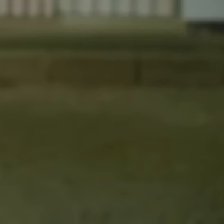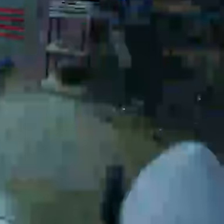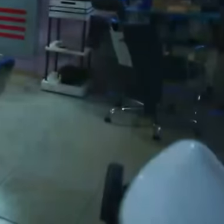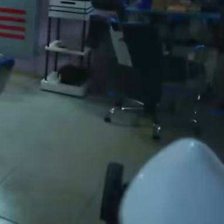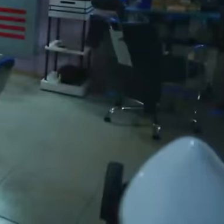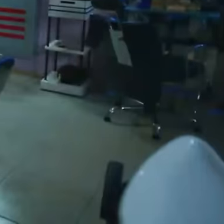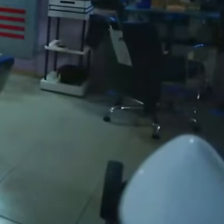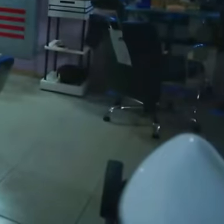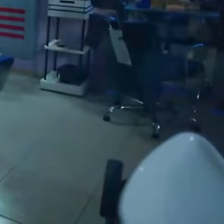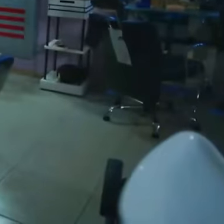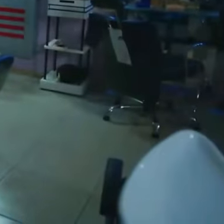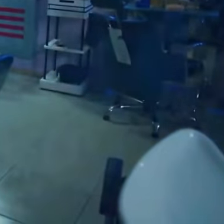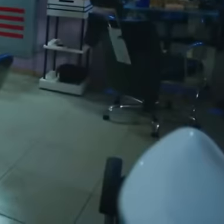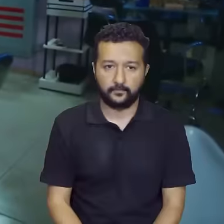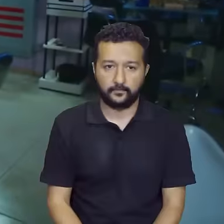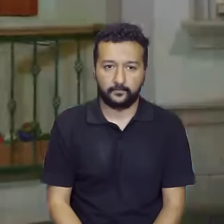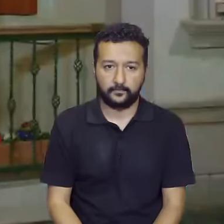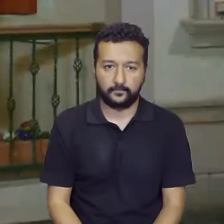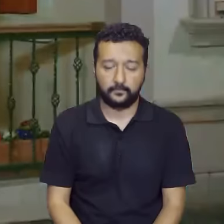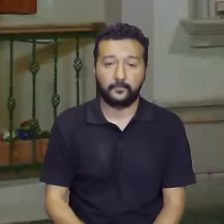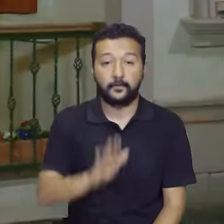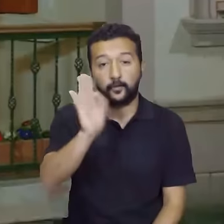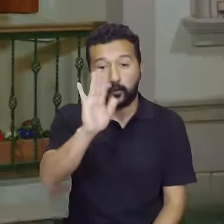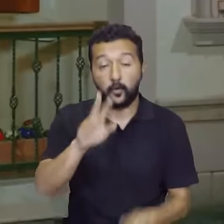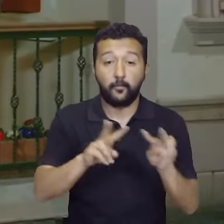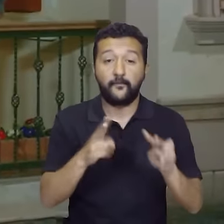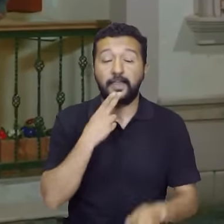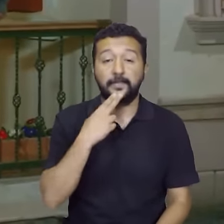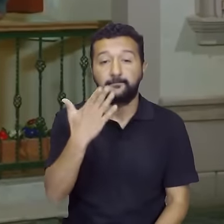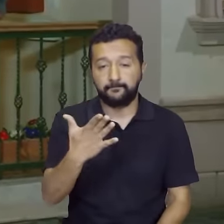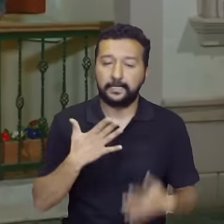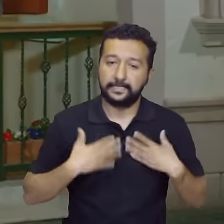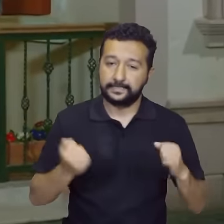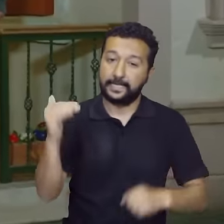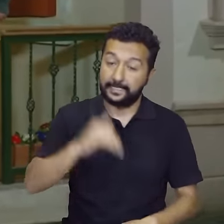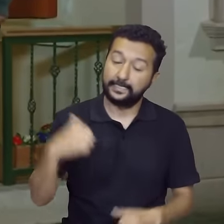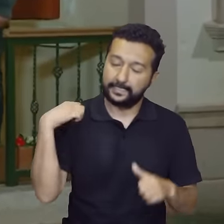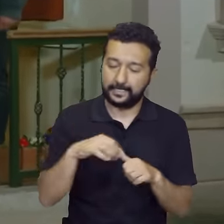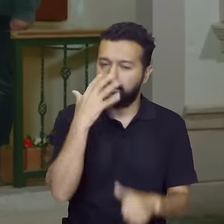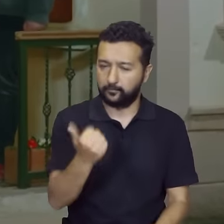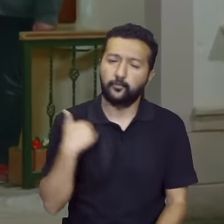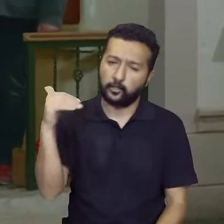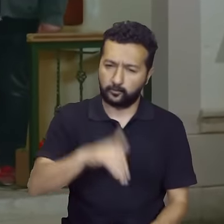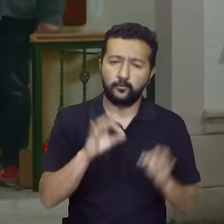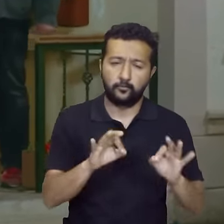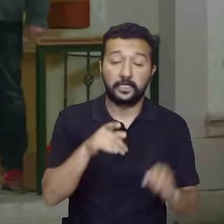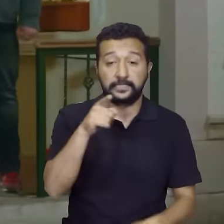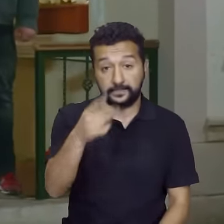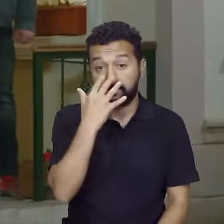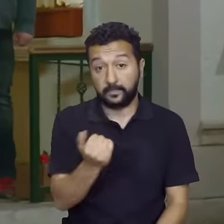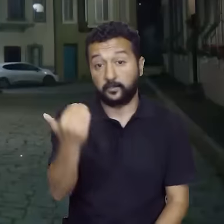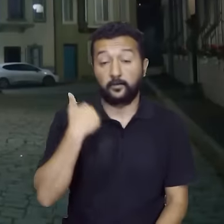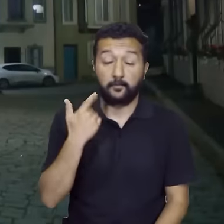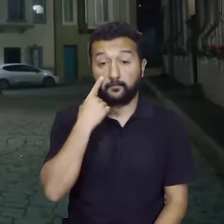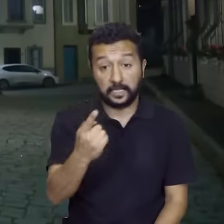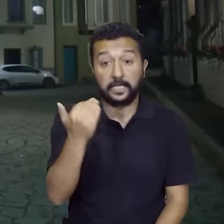Feneri etrafa gezdirerek içeri girdi. Güle güle Mürüvvet Hanım, ayağınıza sağlık, yine bekleriz. Aa, gelmez olur muyuz? Ama sizi de